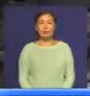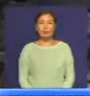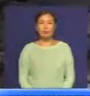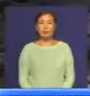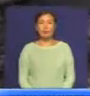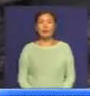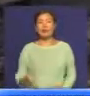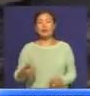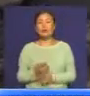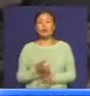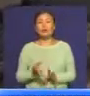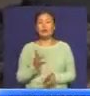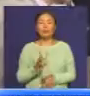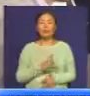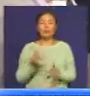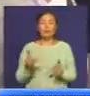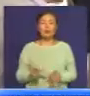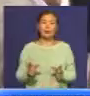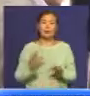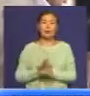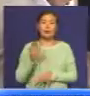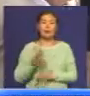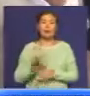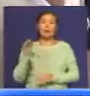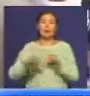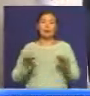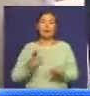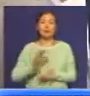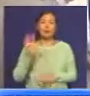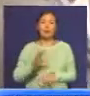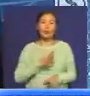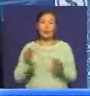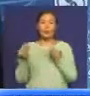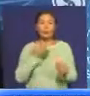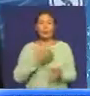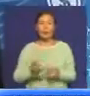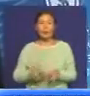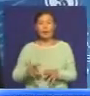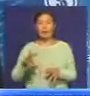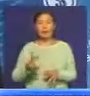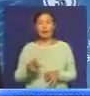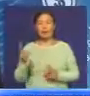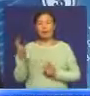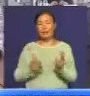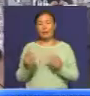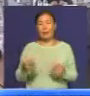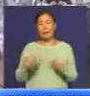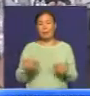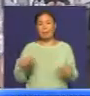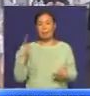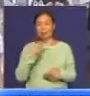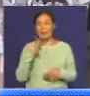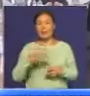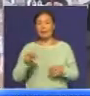В первую очередь столичные гости посетили выставку-ярмарку, где была представлена продукция местных товаропроизводителей. Предприниматели из